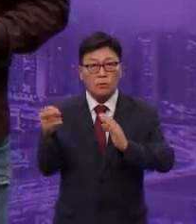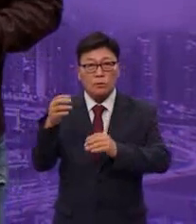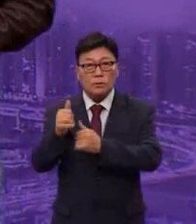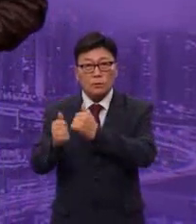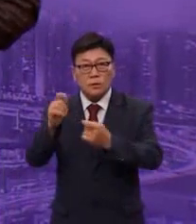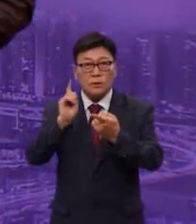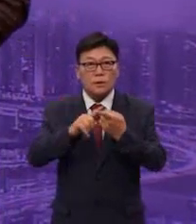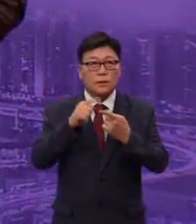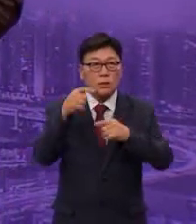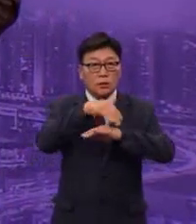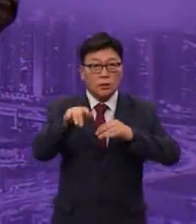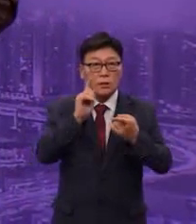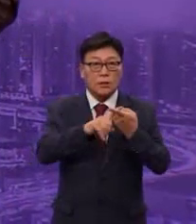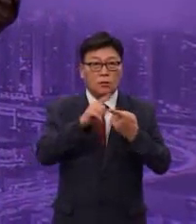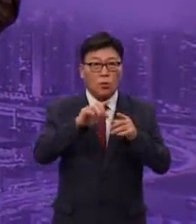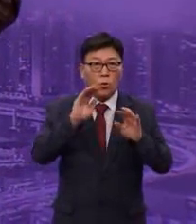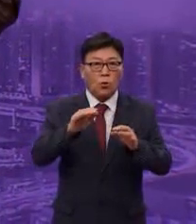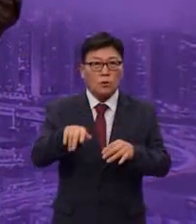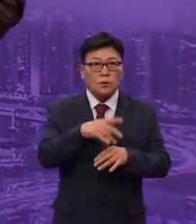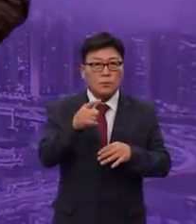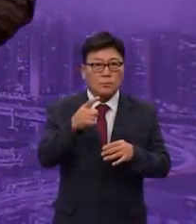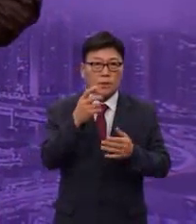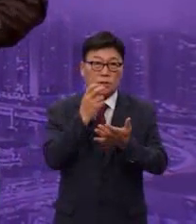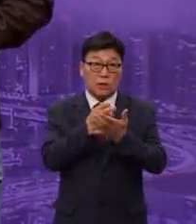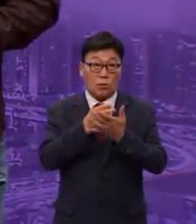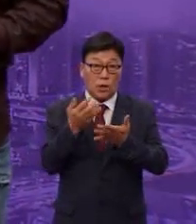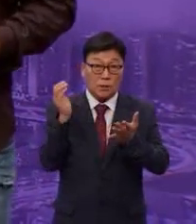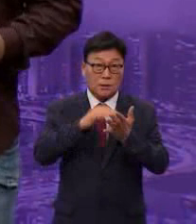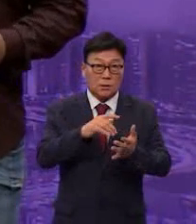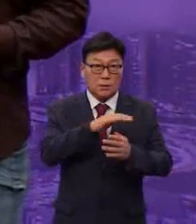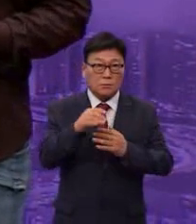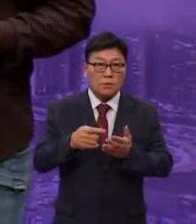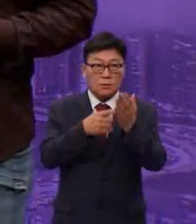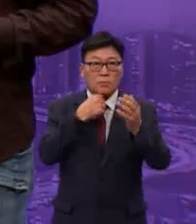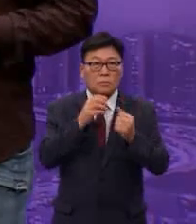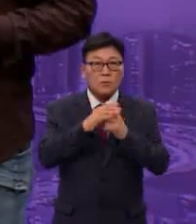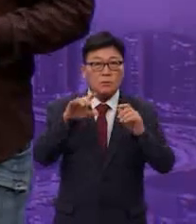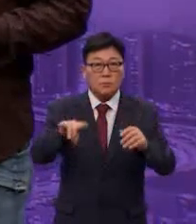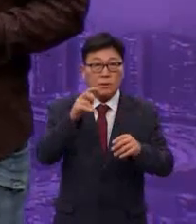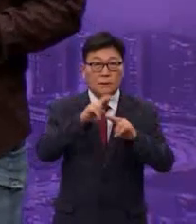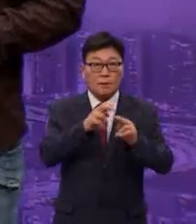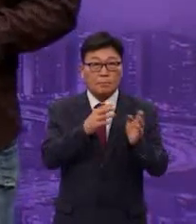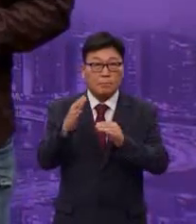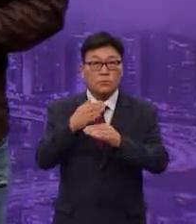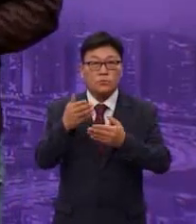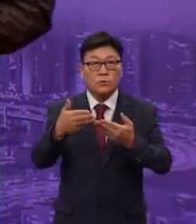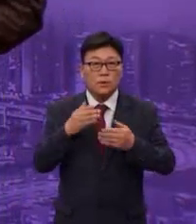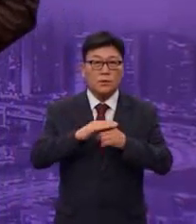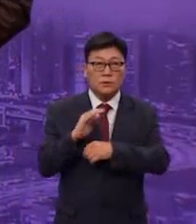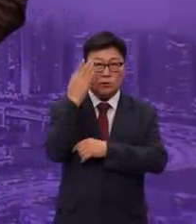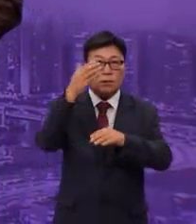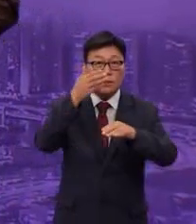오늘 여러분에게 제안하게 되었습니다. 우선 이 자리를 만들어 주셔서 영광스럽고 깊이